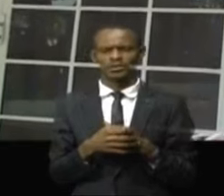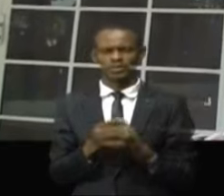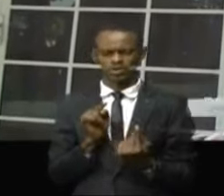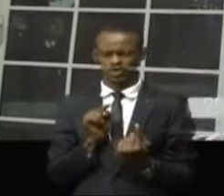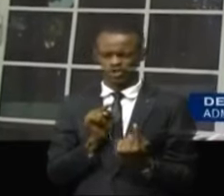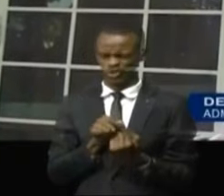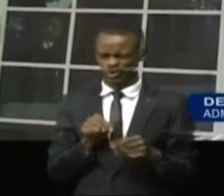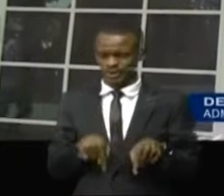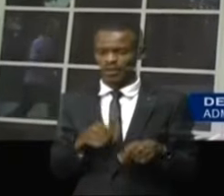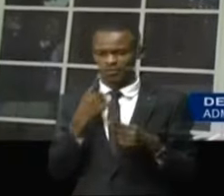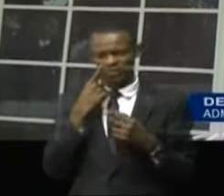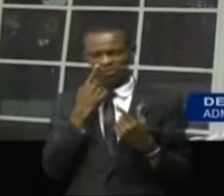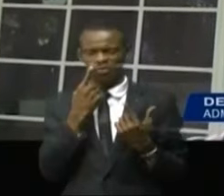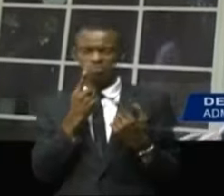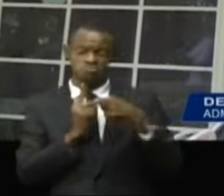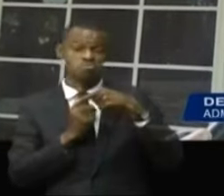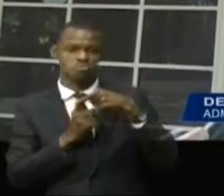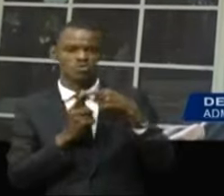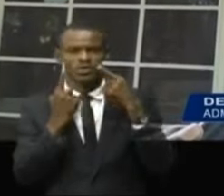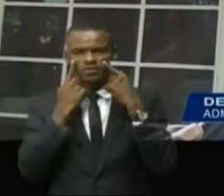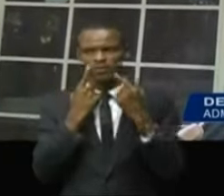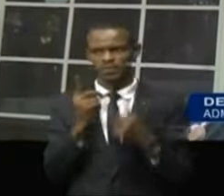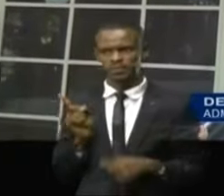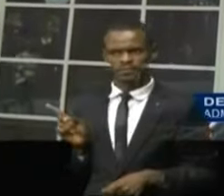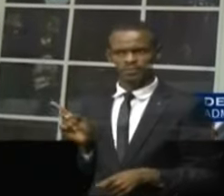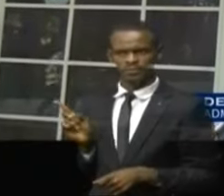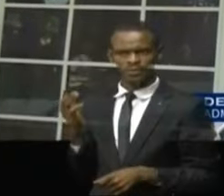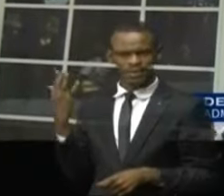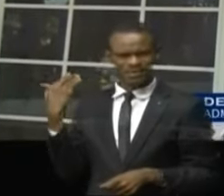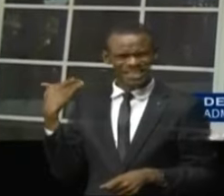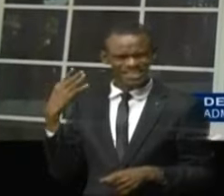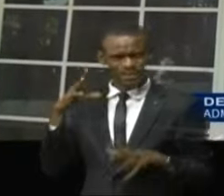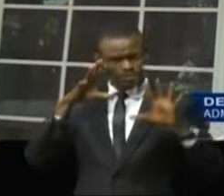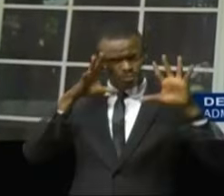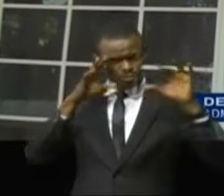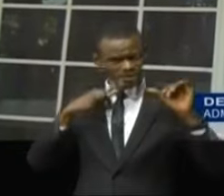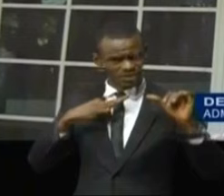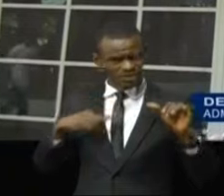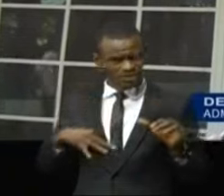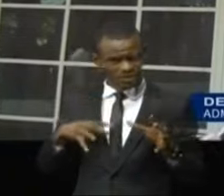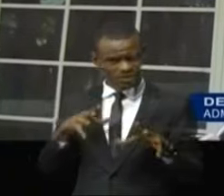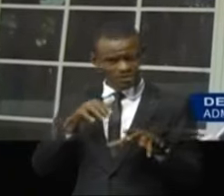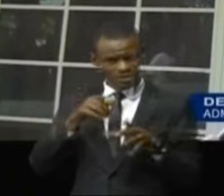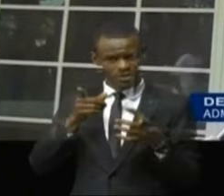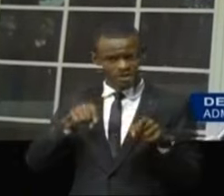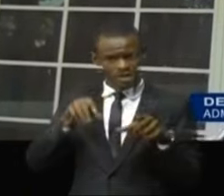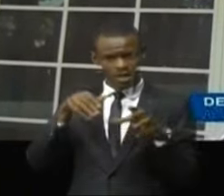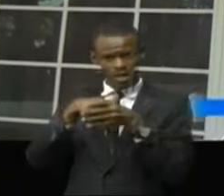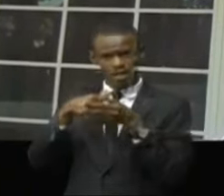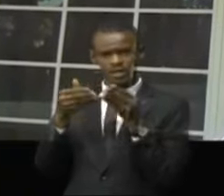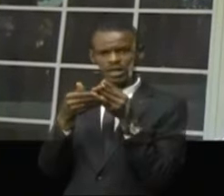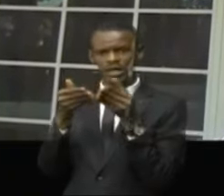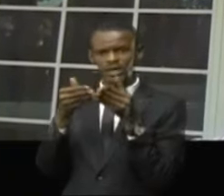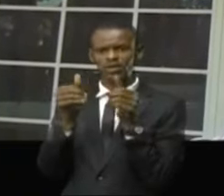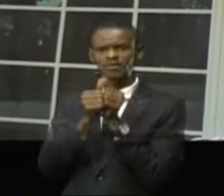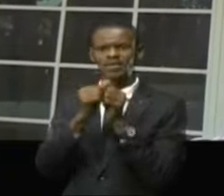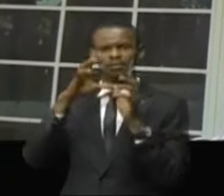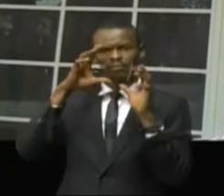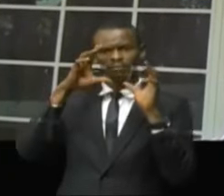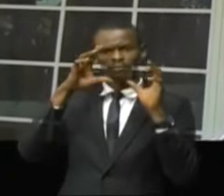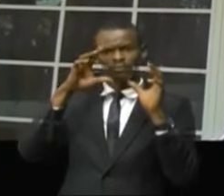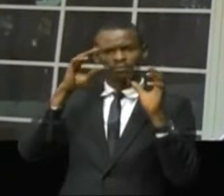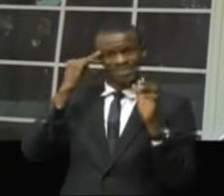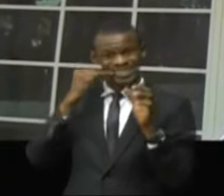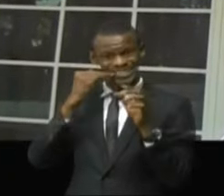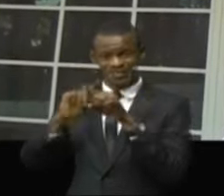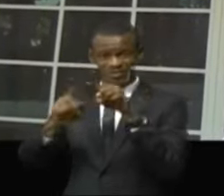chef de l'État, lors d'un conseil des ministres, avait instruit à la SNEL et à la Régie des eaux de digitaliser son système de paiement et même